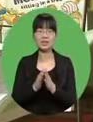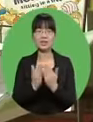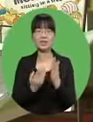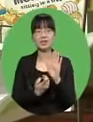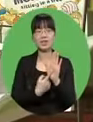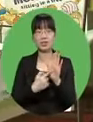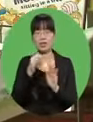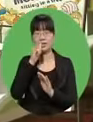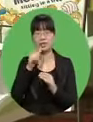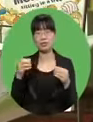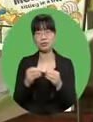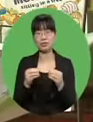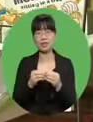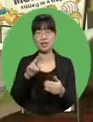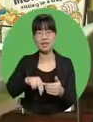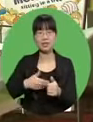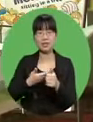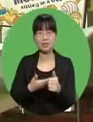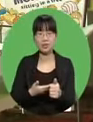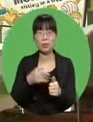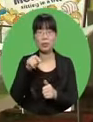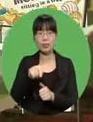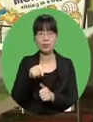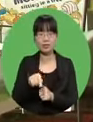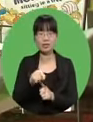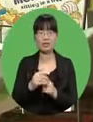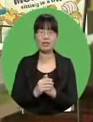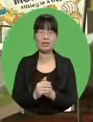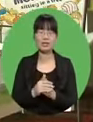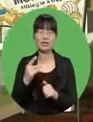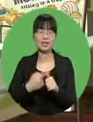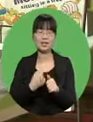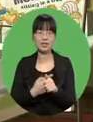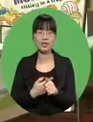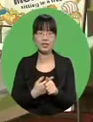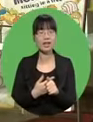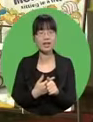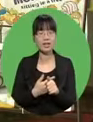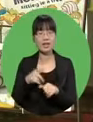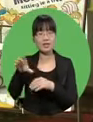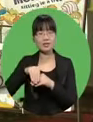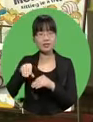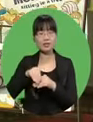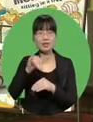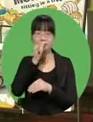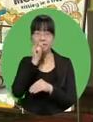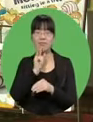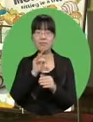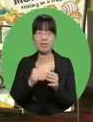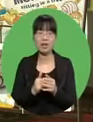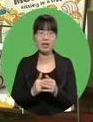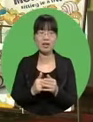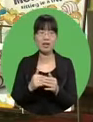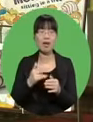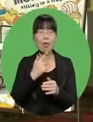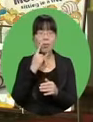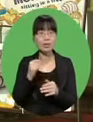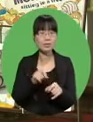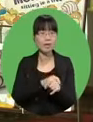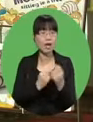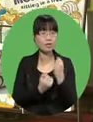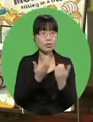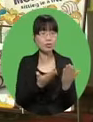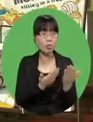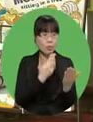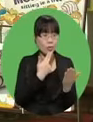그 나와 있는 그 문장을 읽게 하면 그게 그냥 자연스럽게 받아지는 거예요. 어머님 해석을 특별히 해준 건 아니지만